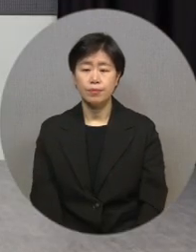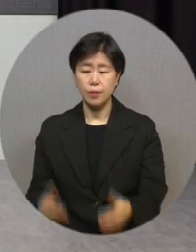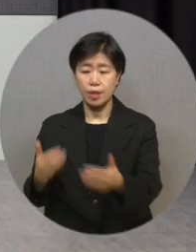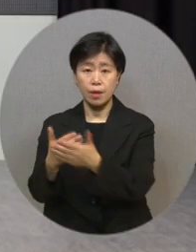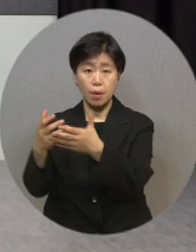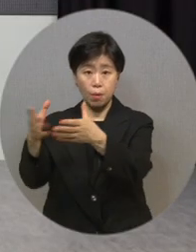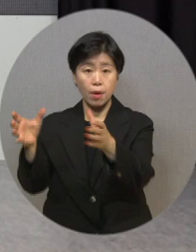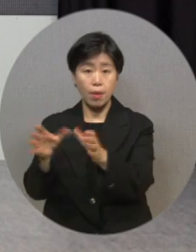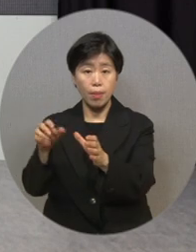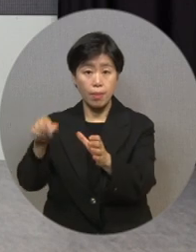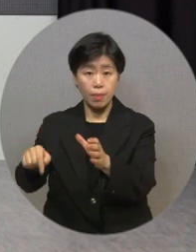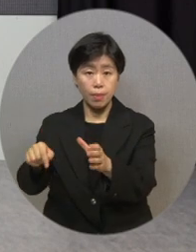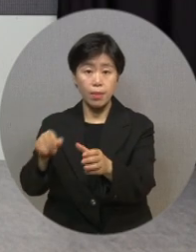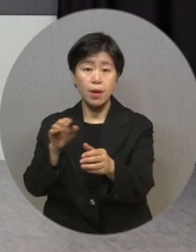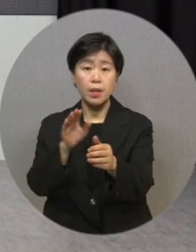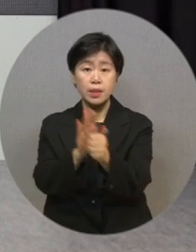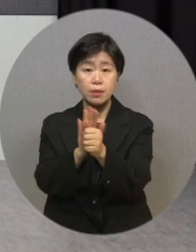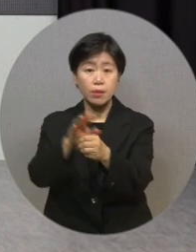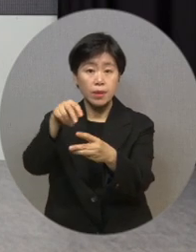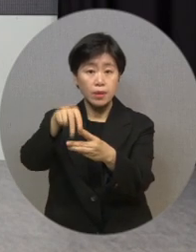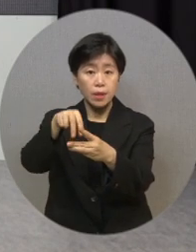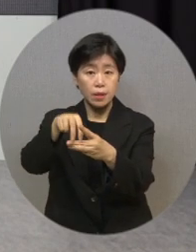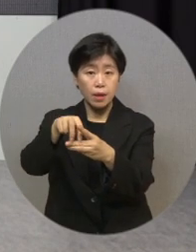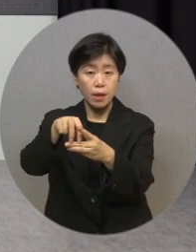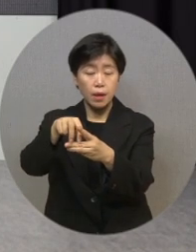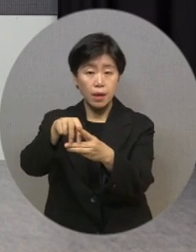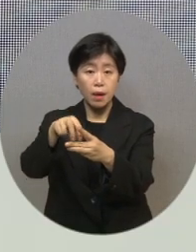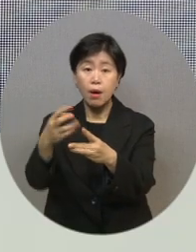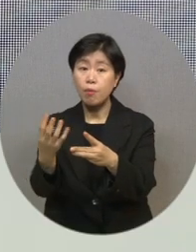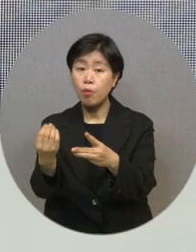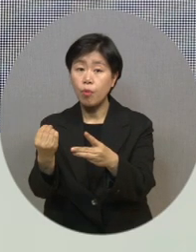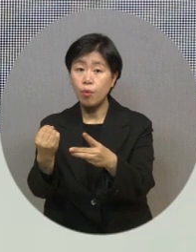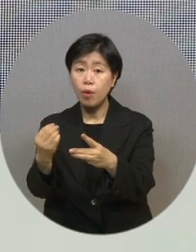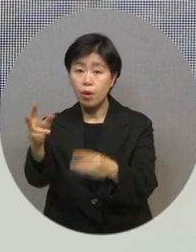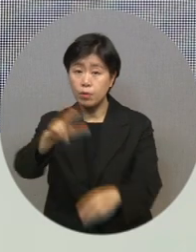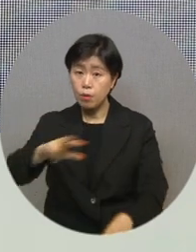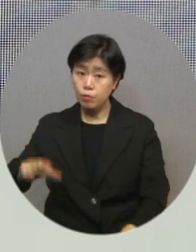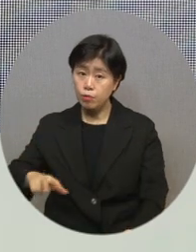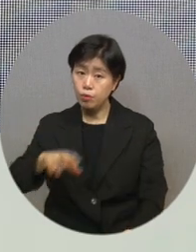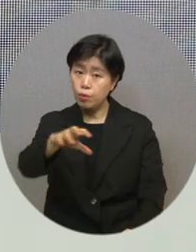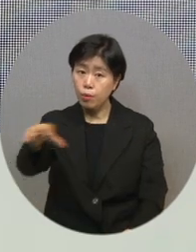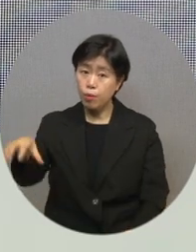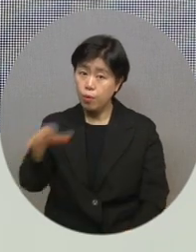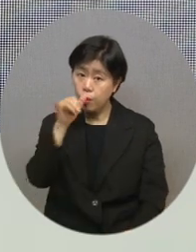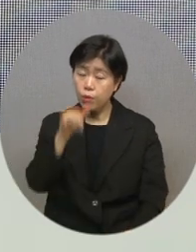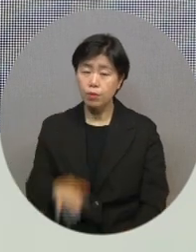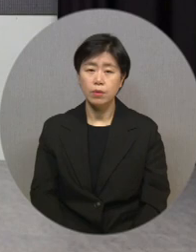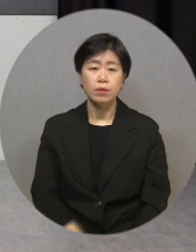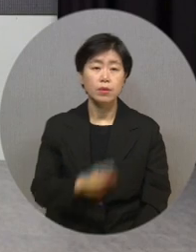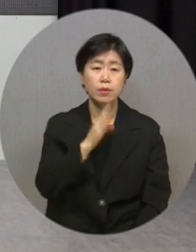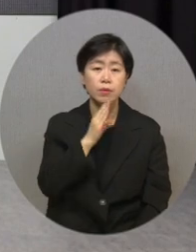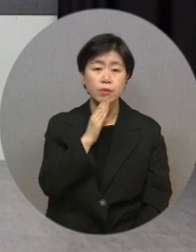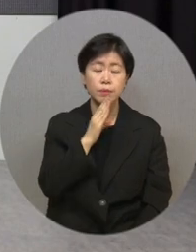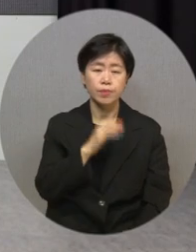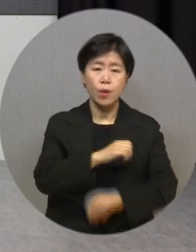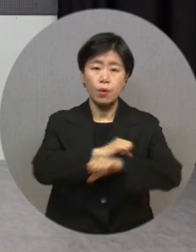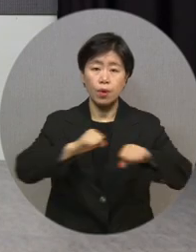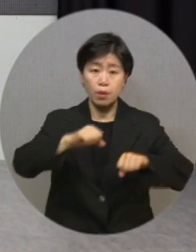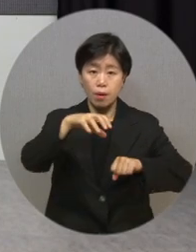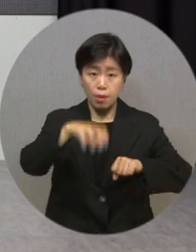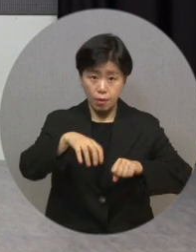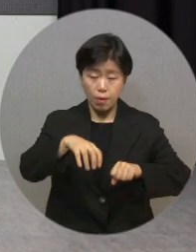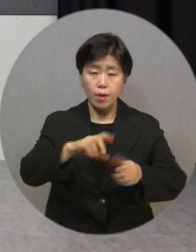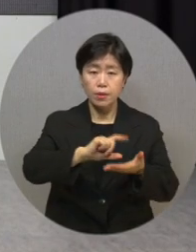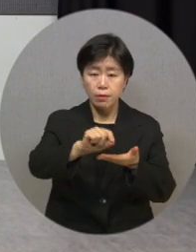그러면 이런 지원 센터가 네 전국 시도에네 광력 지방자치 단체에 한